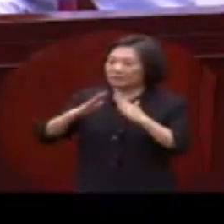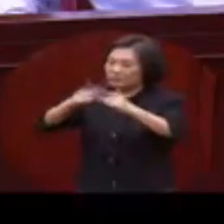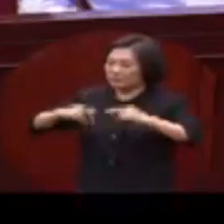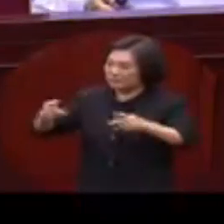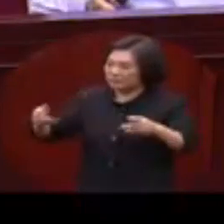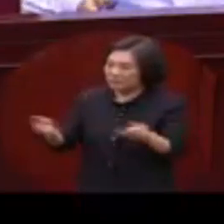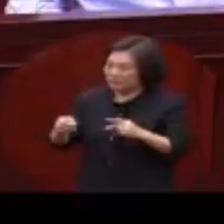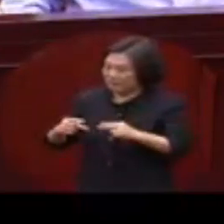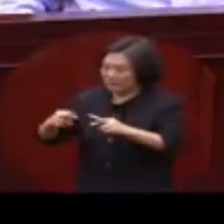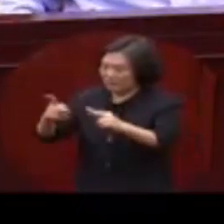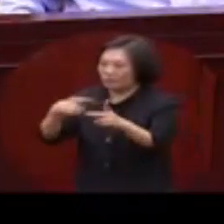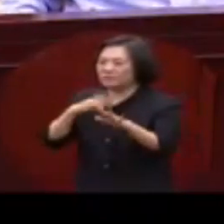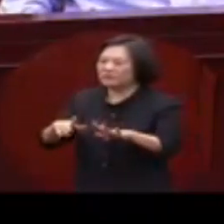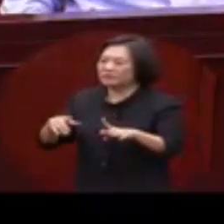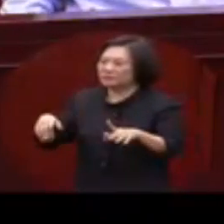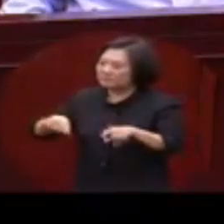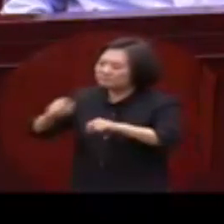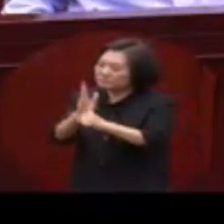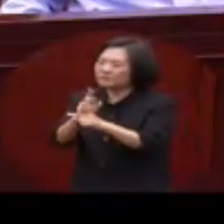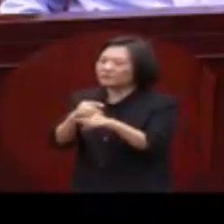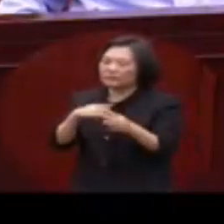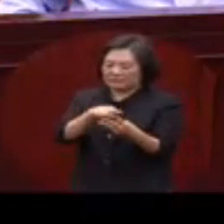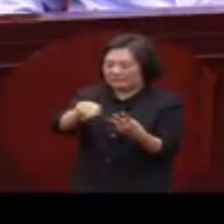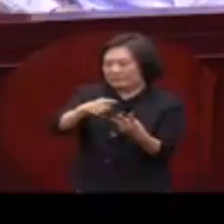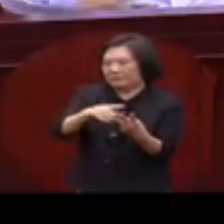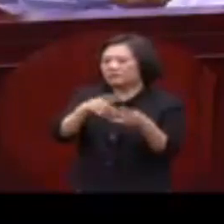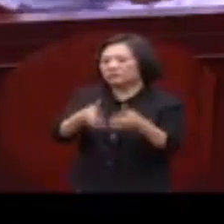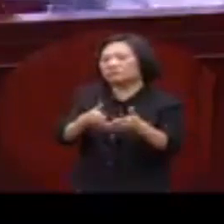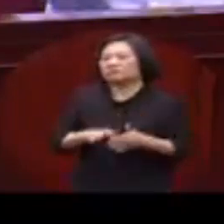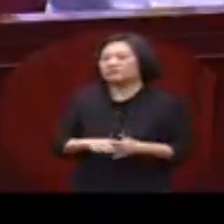会正在进行，这是西区门路计划在目前比较大的重点。